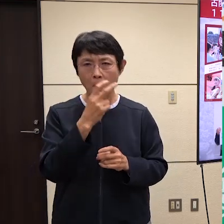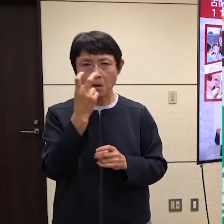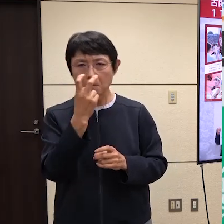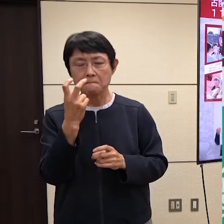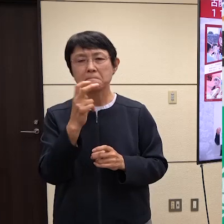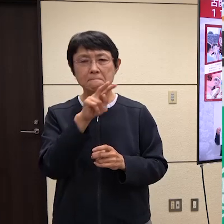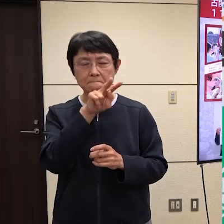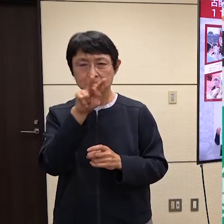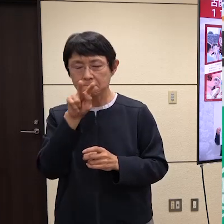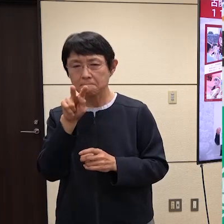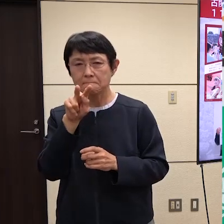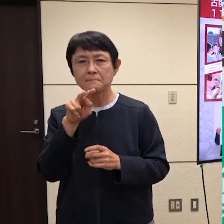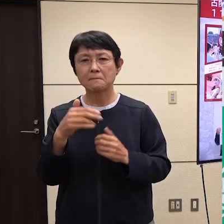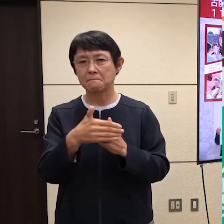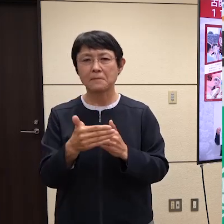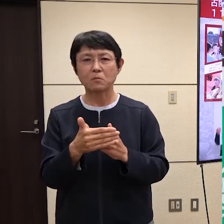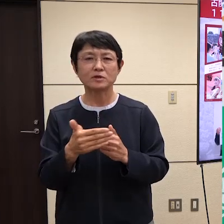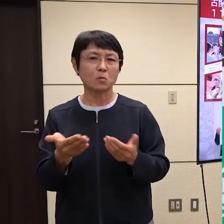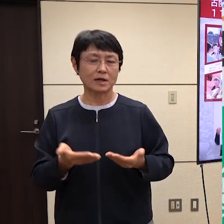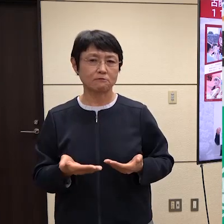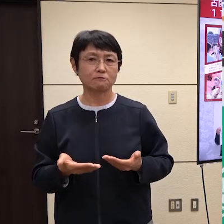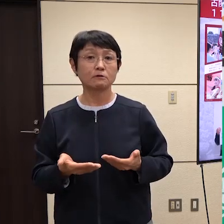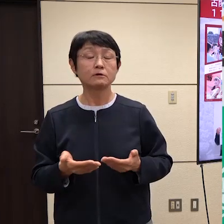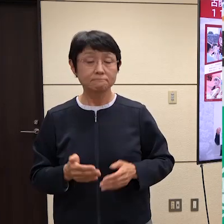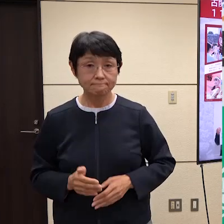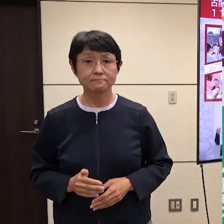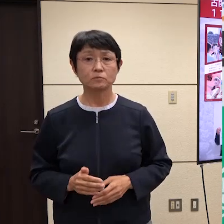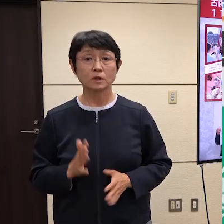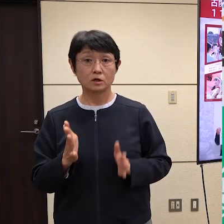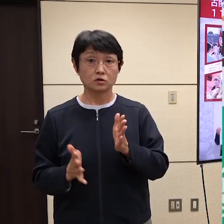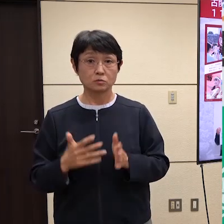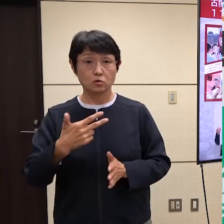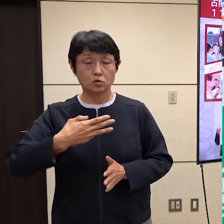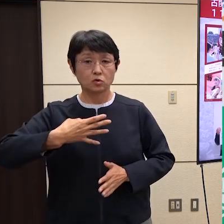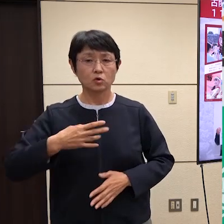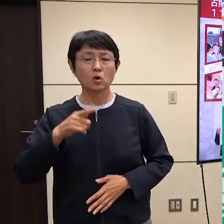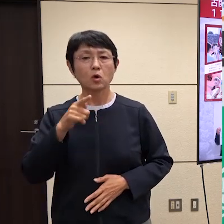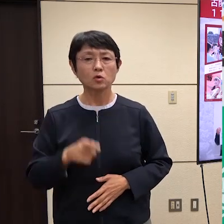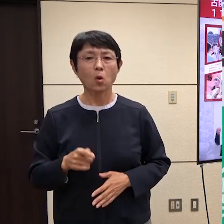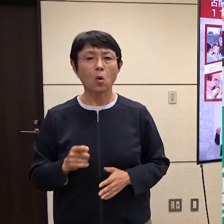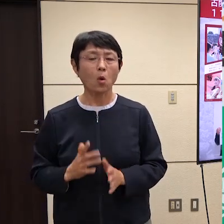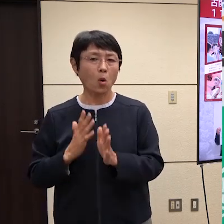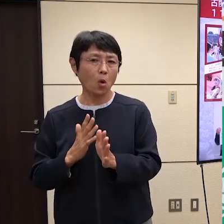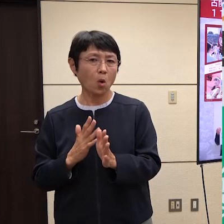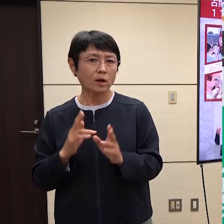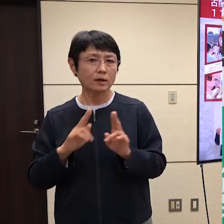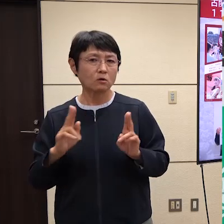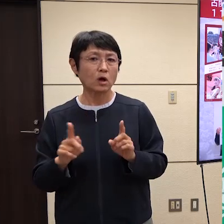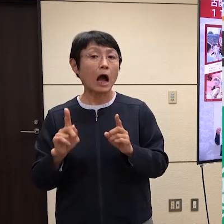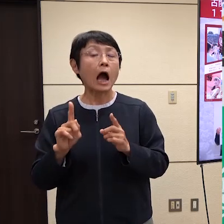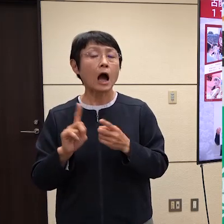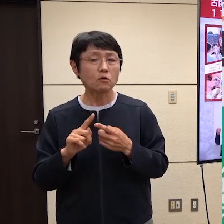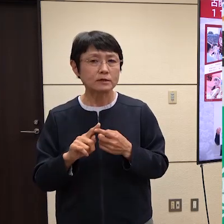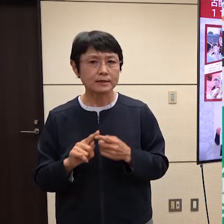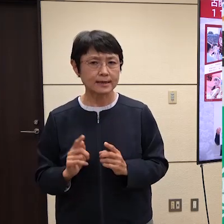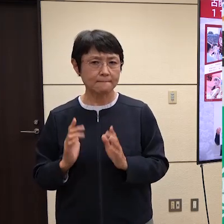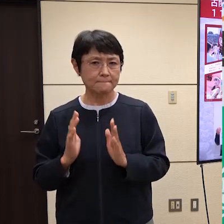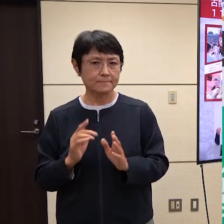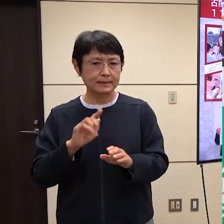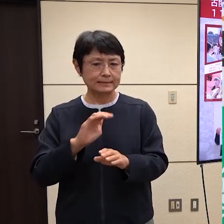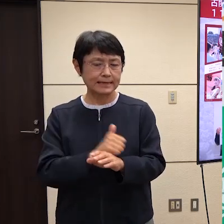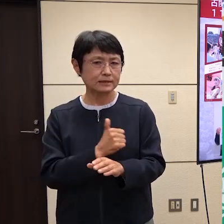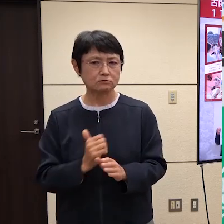して、スポーツ庁行進曲に合わせて選手が入場、それから福島